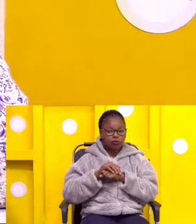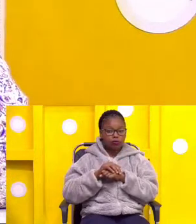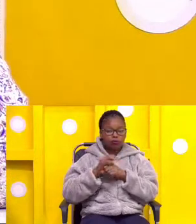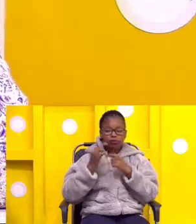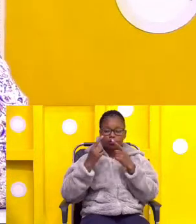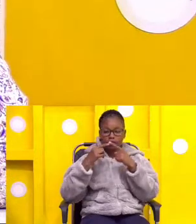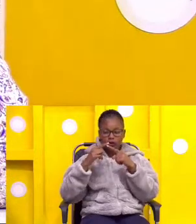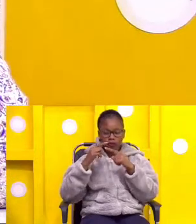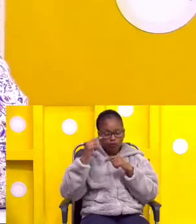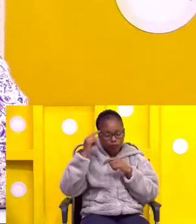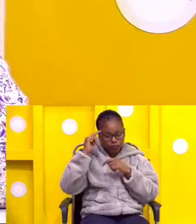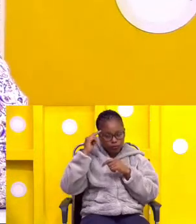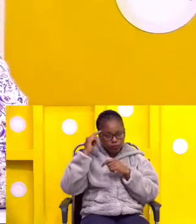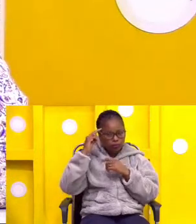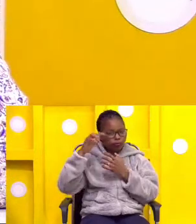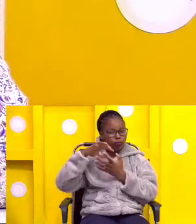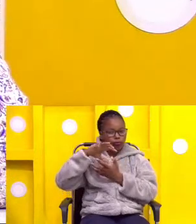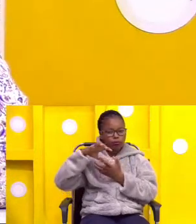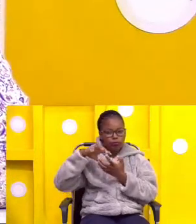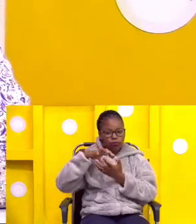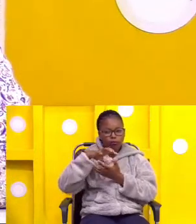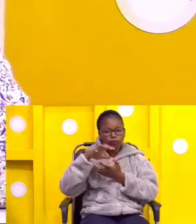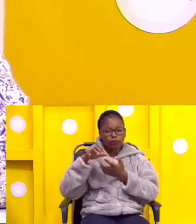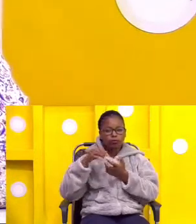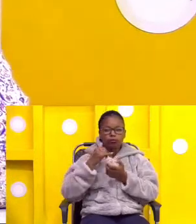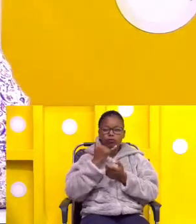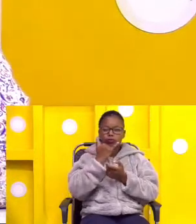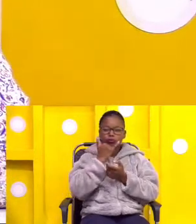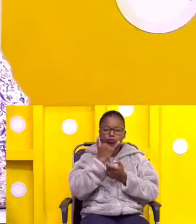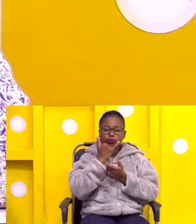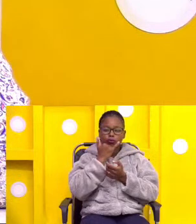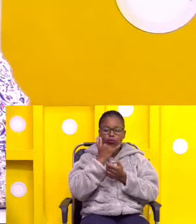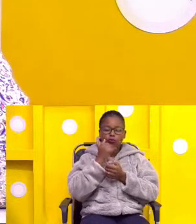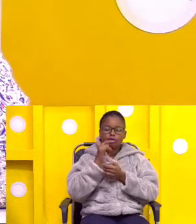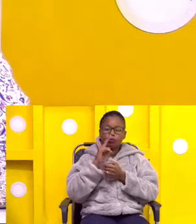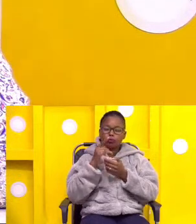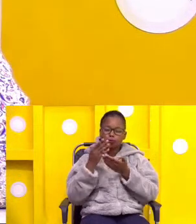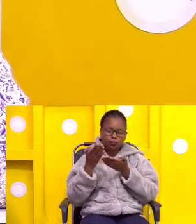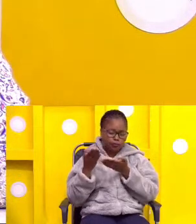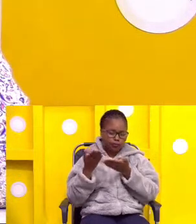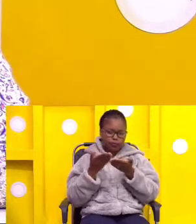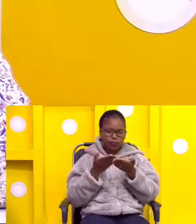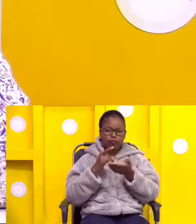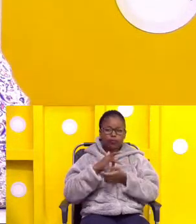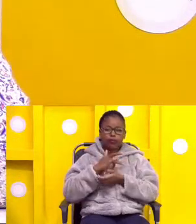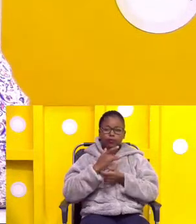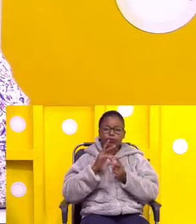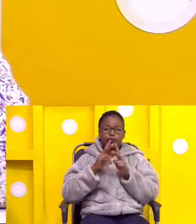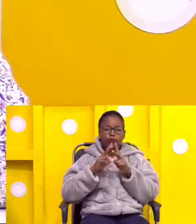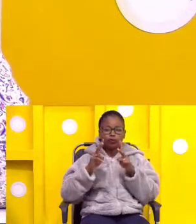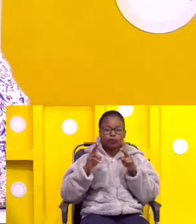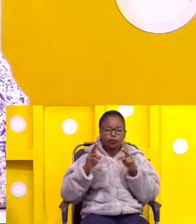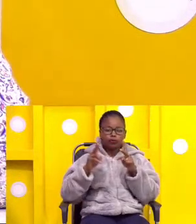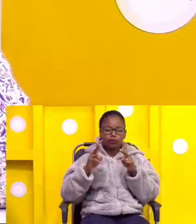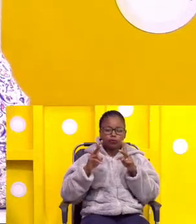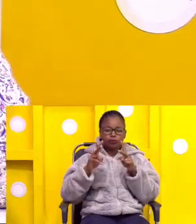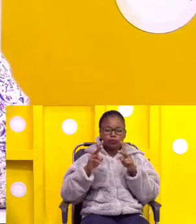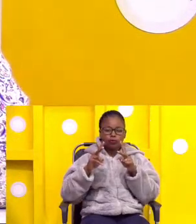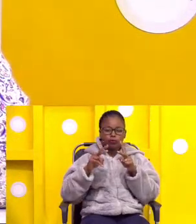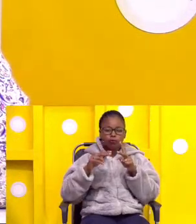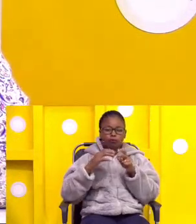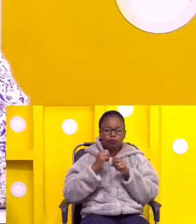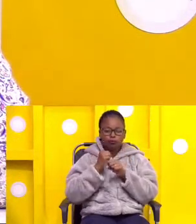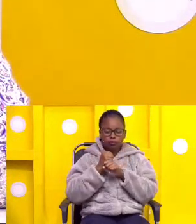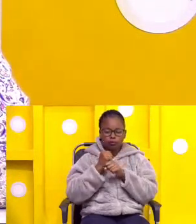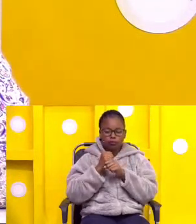kũmĩheana ngorwo nĩ ndaheana ũrĩa gũtarĩ. Ũguo mwĩ karibu sana, na ithuothe tũnyitanĩre